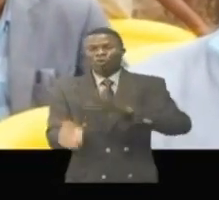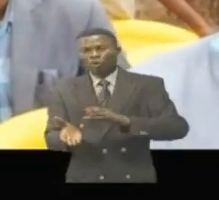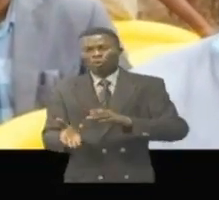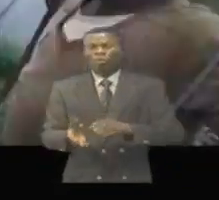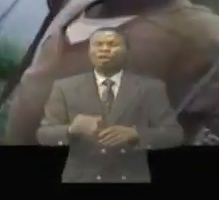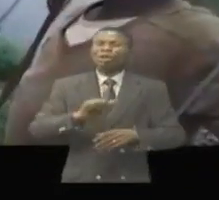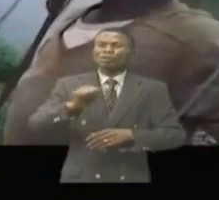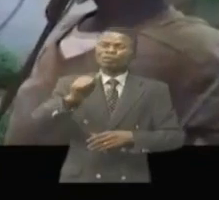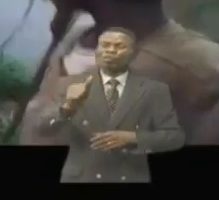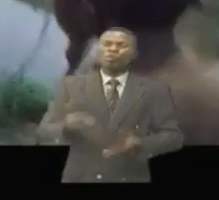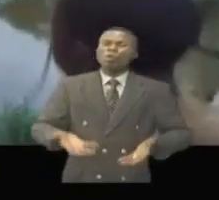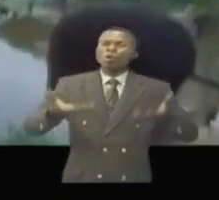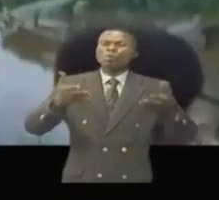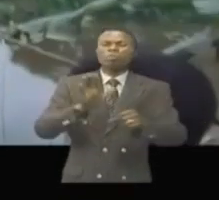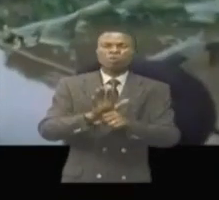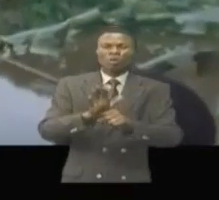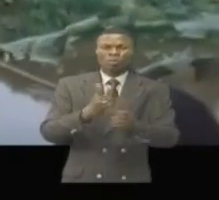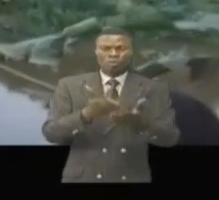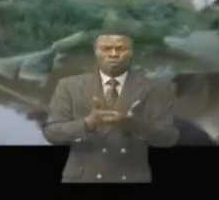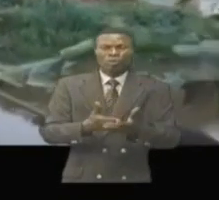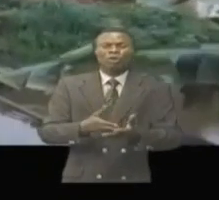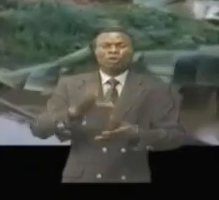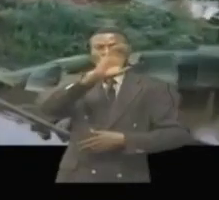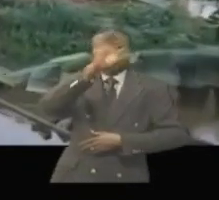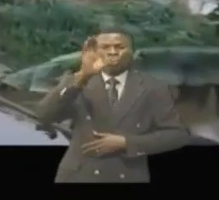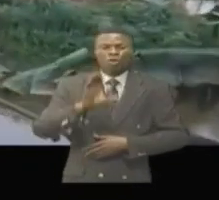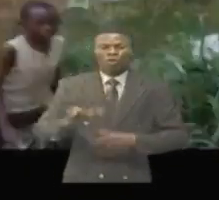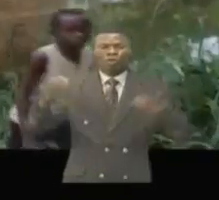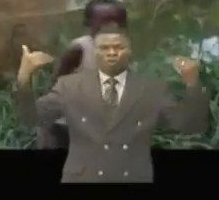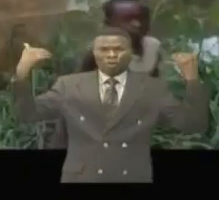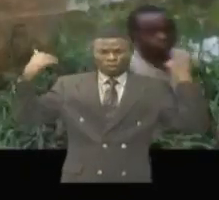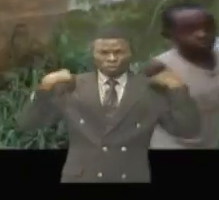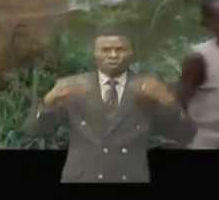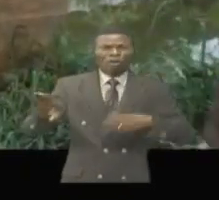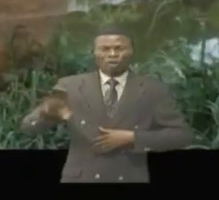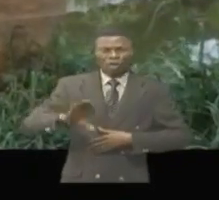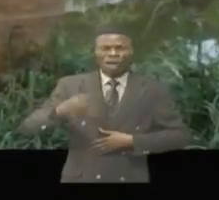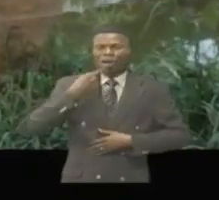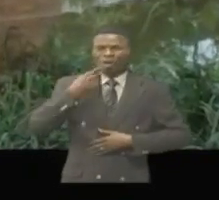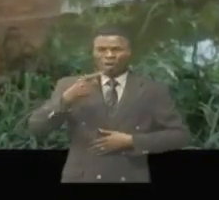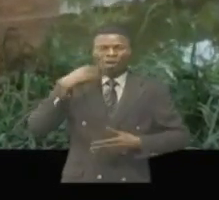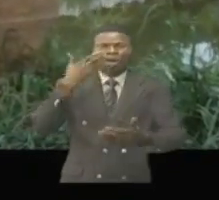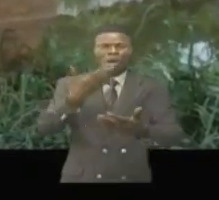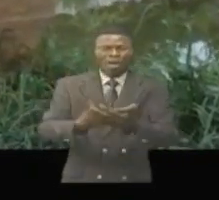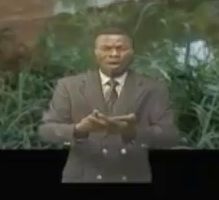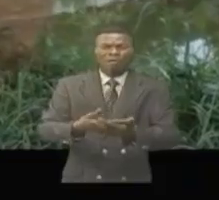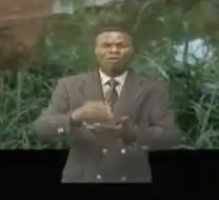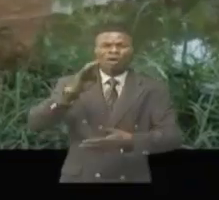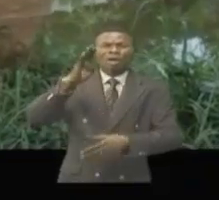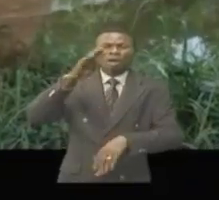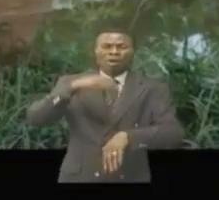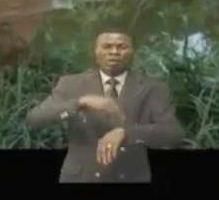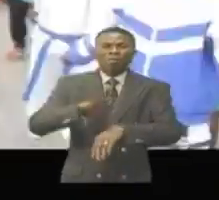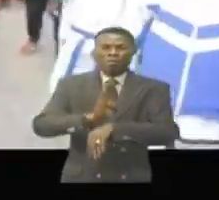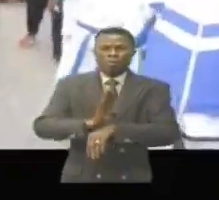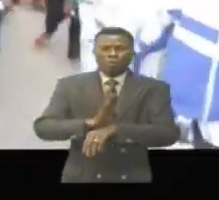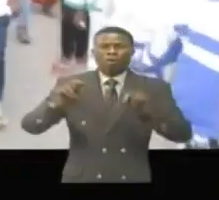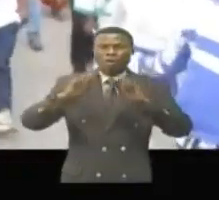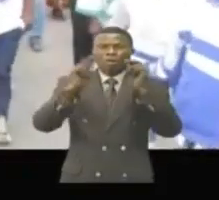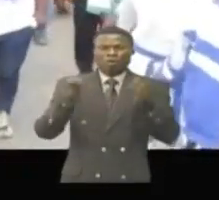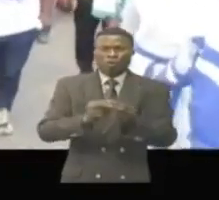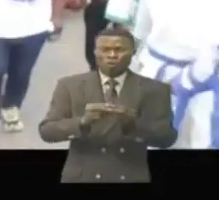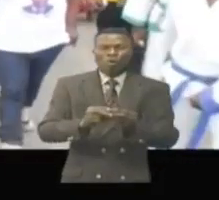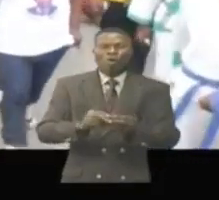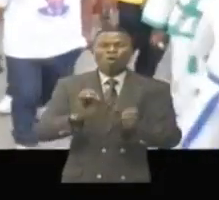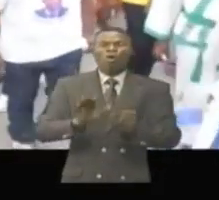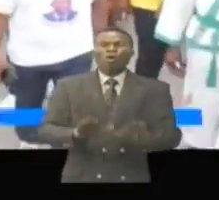la surcharge. Le commissaire général Léopold Mbadou a annoncé l'arrivée à Boma des équipes de l'Office des routes et de l'Office